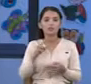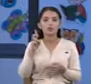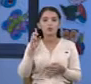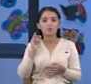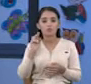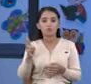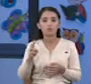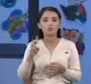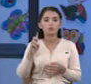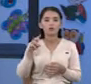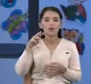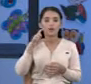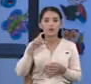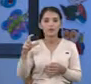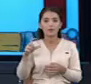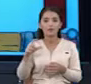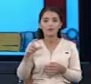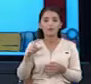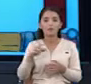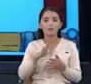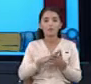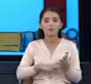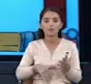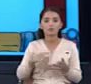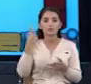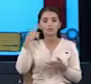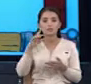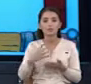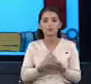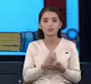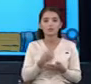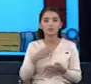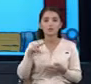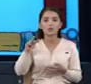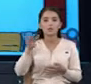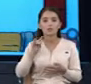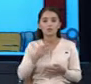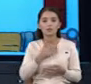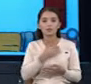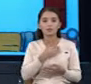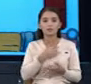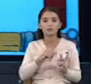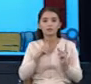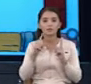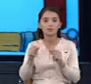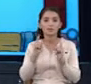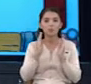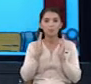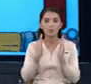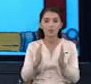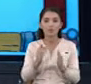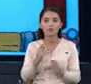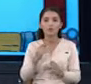буквой и звуком «э». Продолжаем отвечать на загадки? Мы хотели ехать